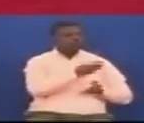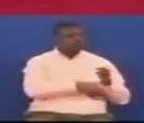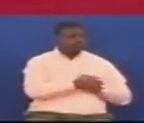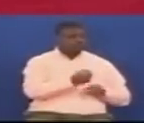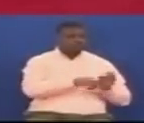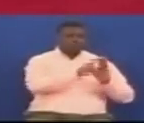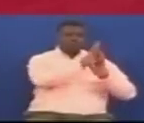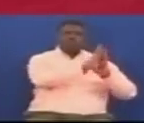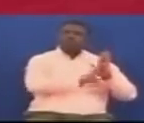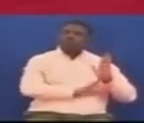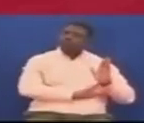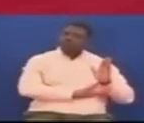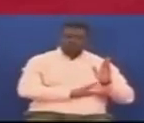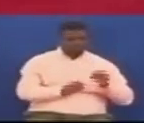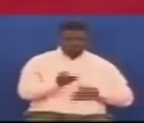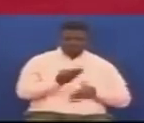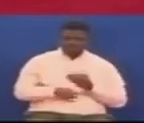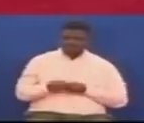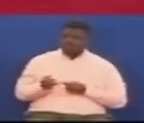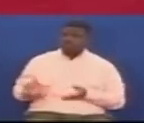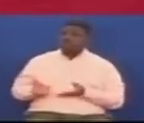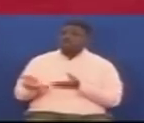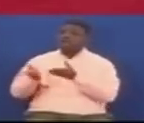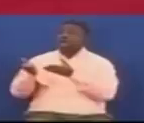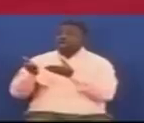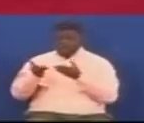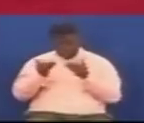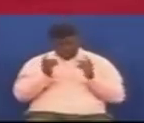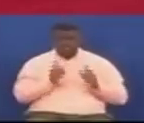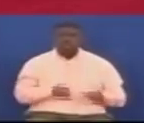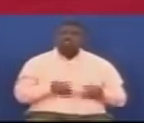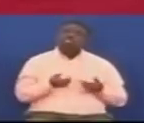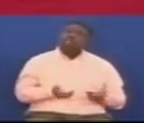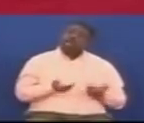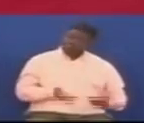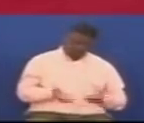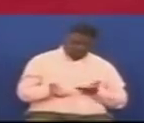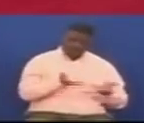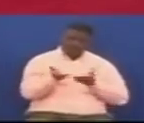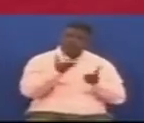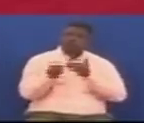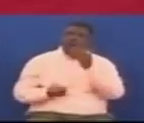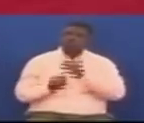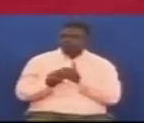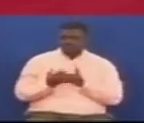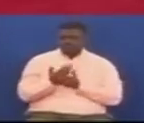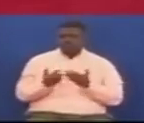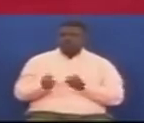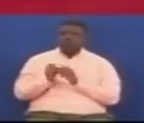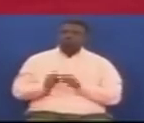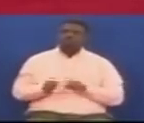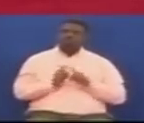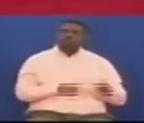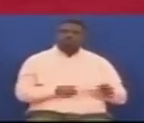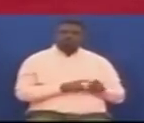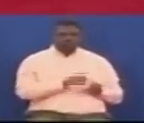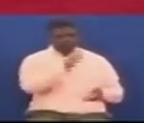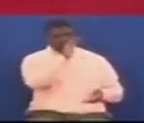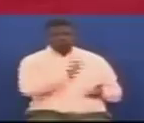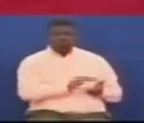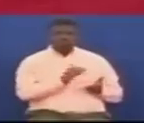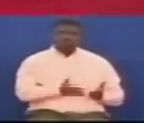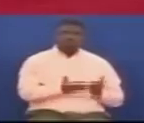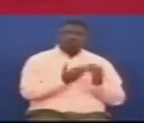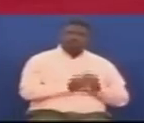uchumi kwa nchi zilizoendelea na zinazoendelea kutokana na sababu mbalimbali, zikiwemo kupungua kwa mahitaji